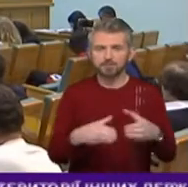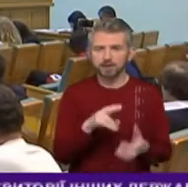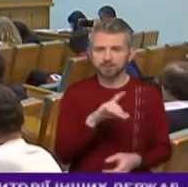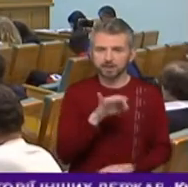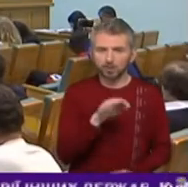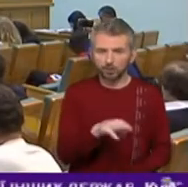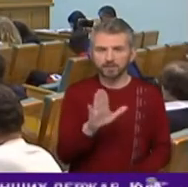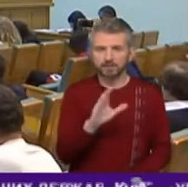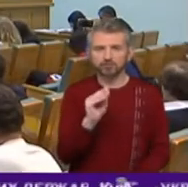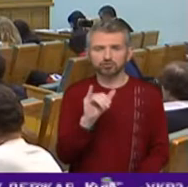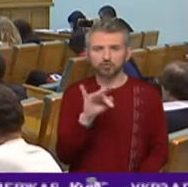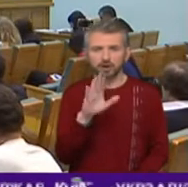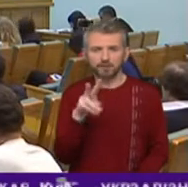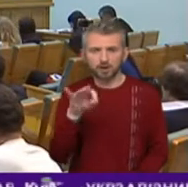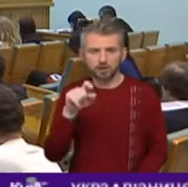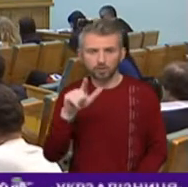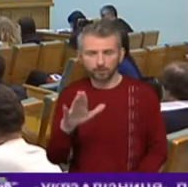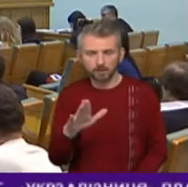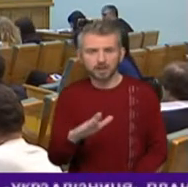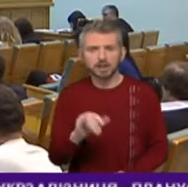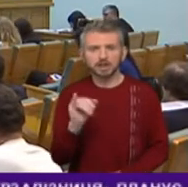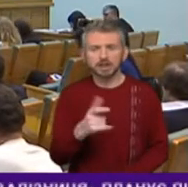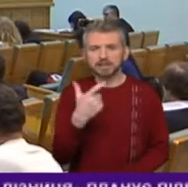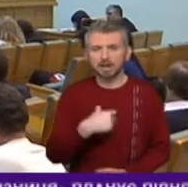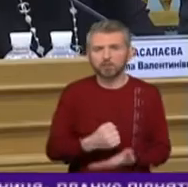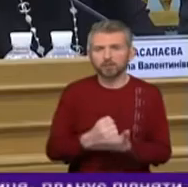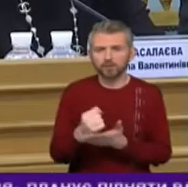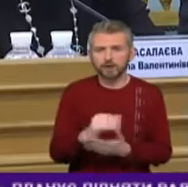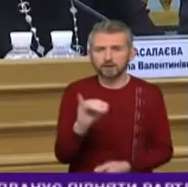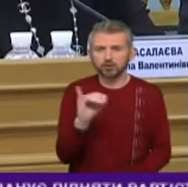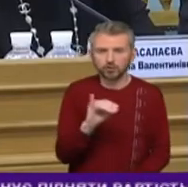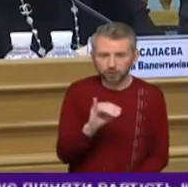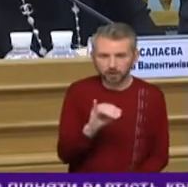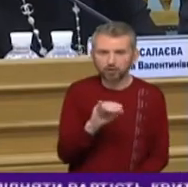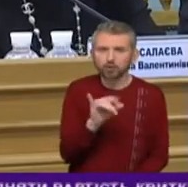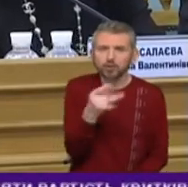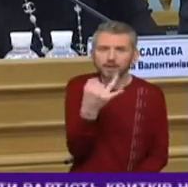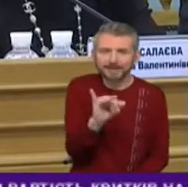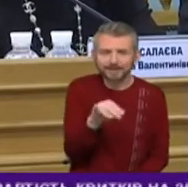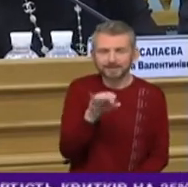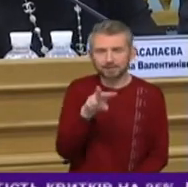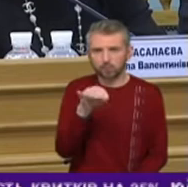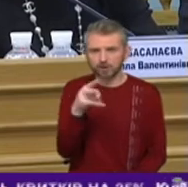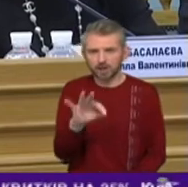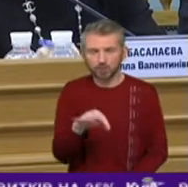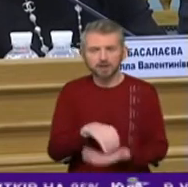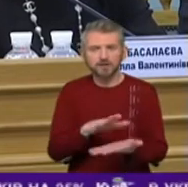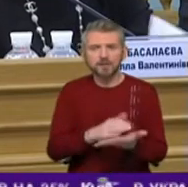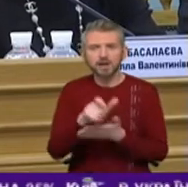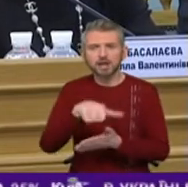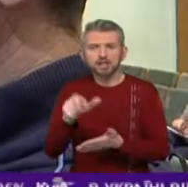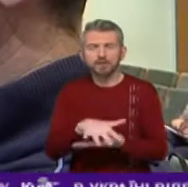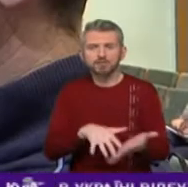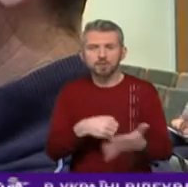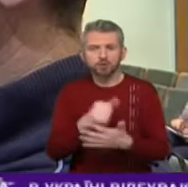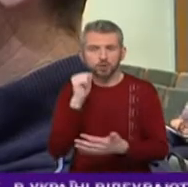Василя Журавльова від політсили «Справедливість» і самовисуванця Юрія Тимошенка. Реєстрація кандидатів триватиме до